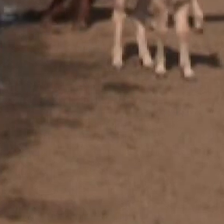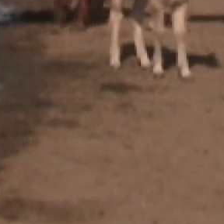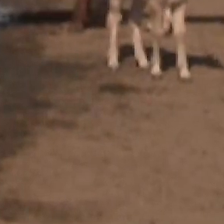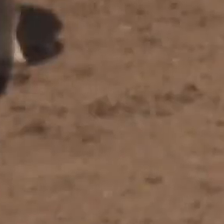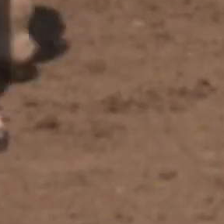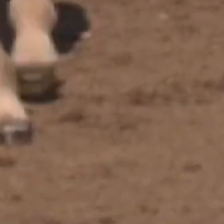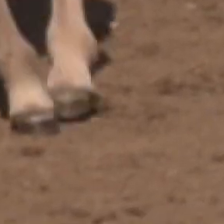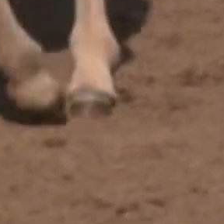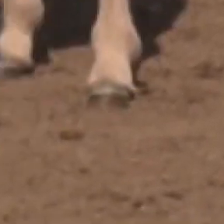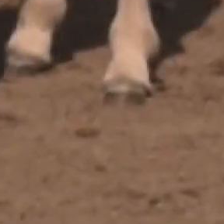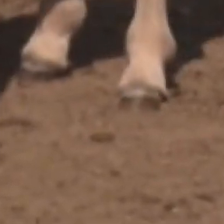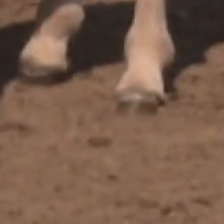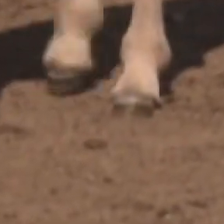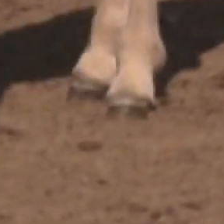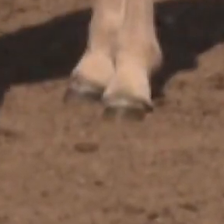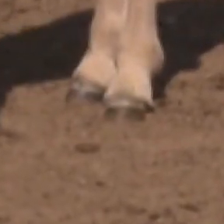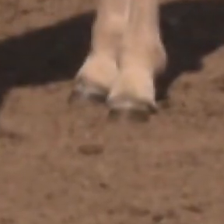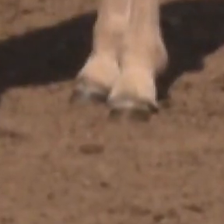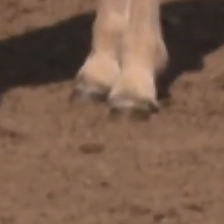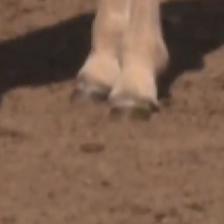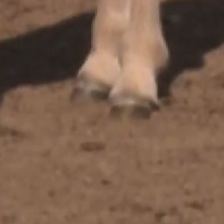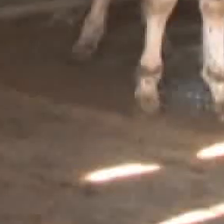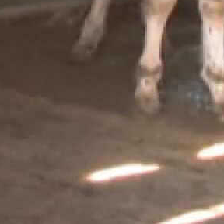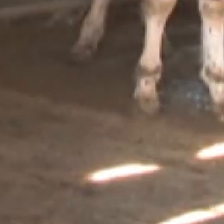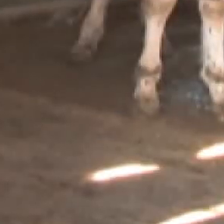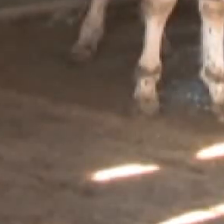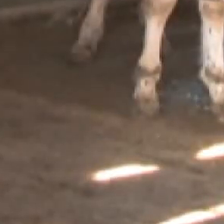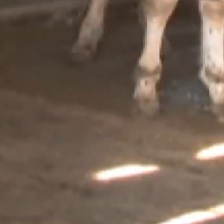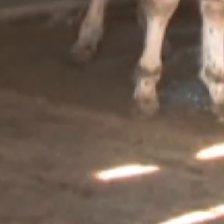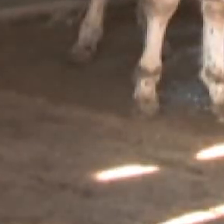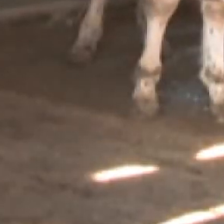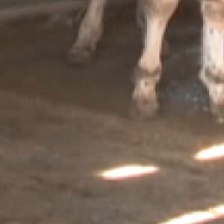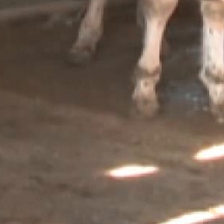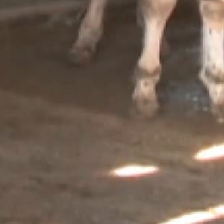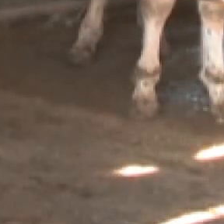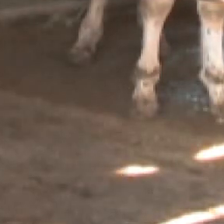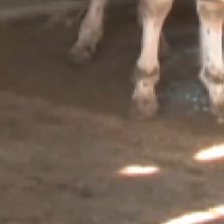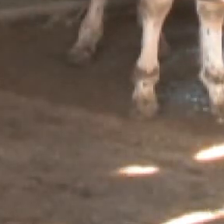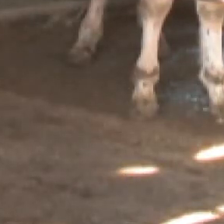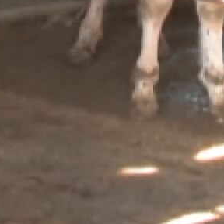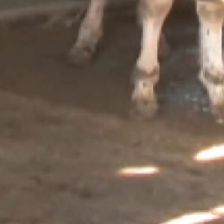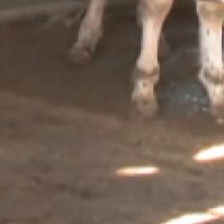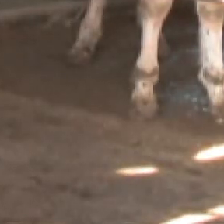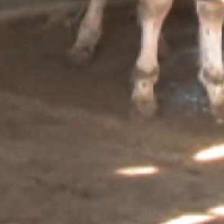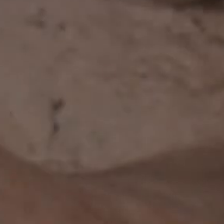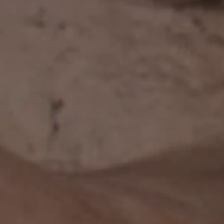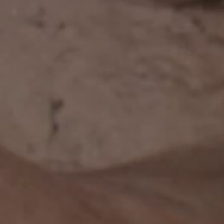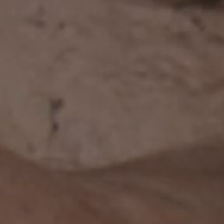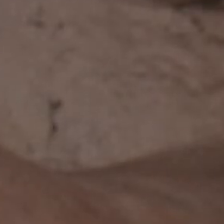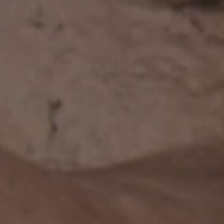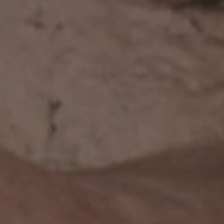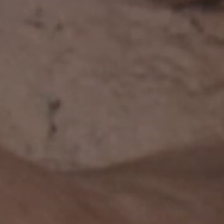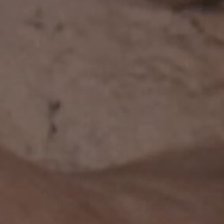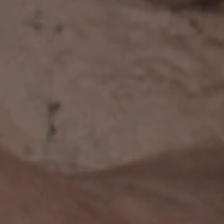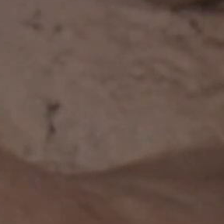В семье задержан серийный скотократ. С конца прошлого года по настоящее время мужчина похитил 32 лошади. Общий ущерб оценен в